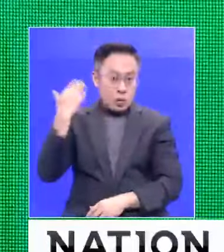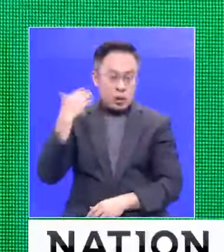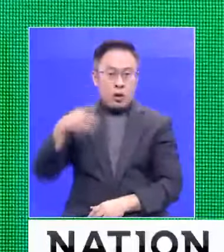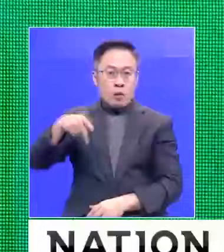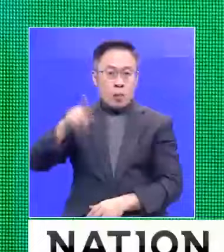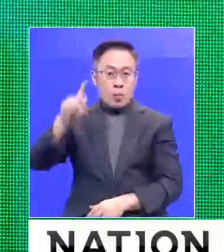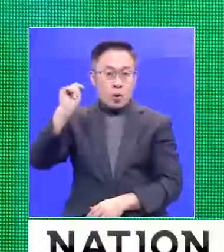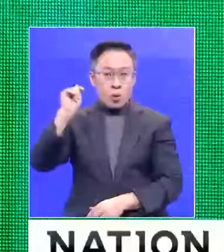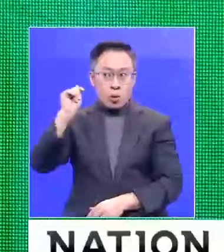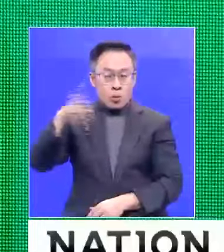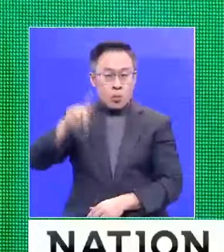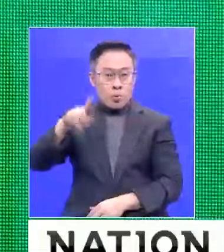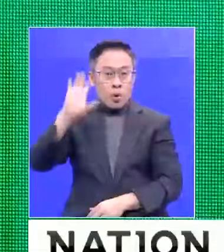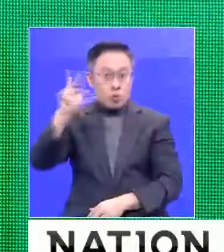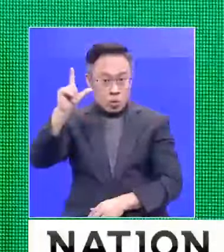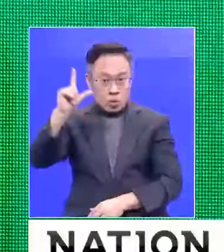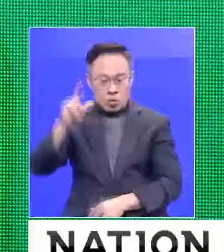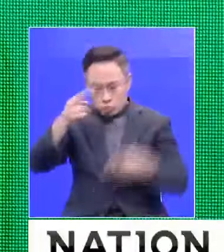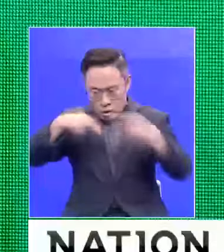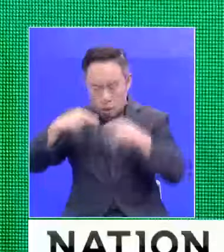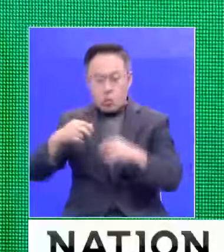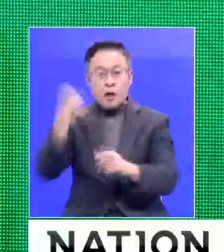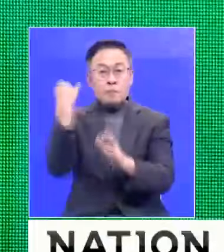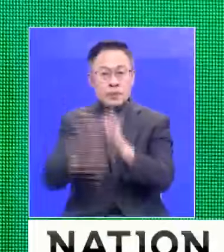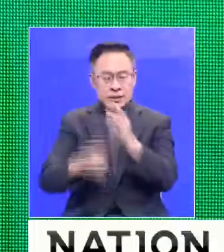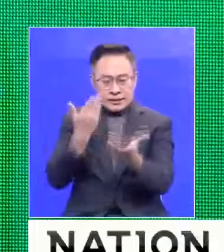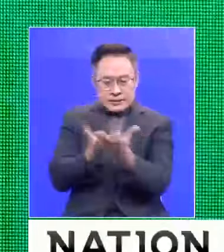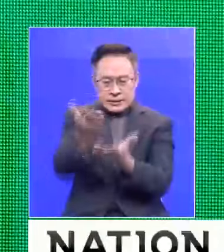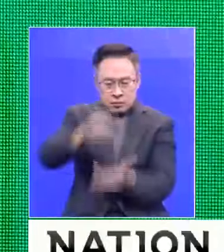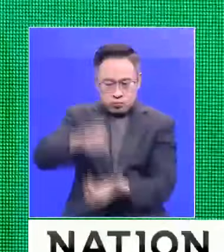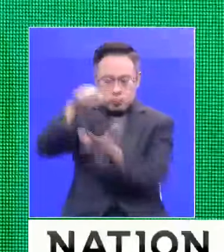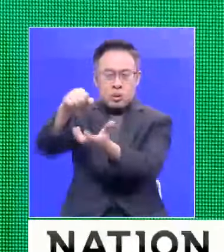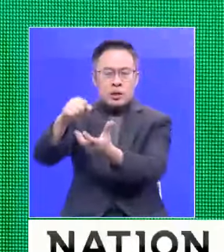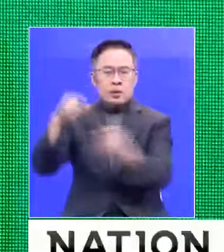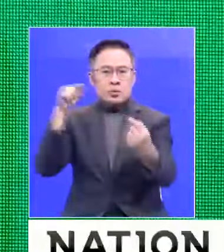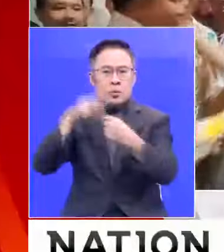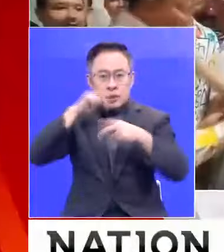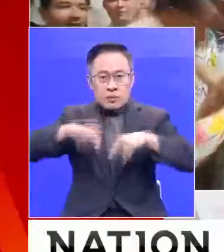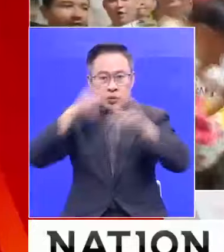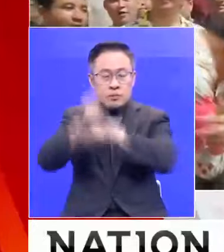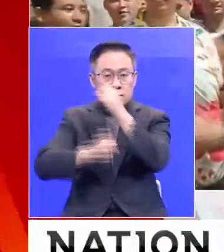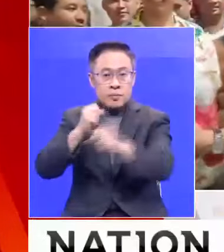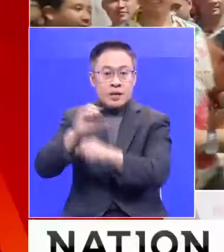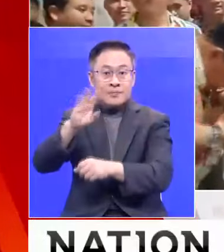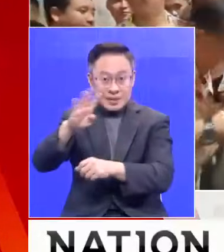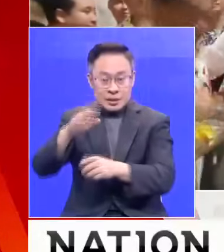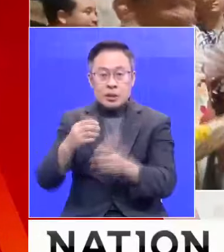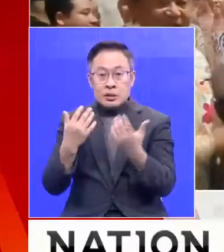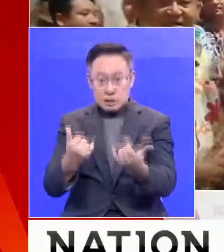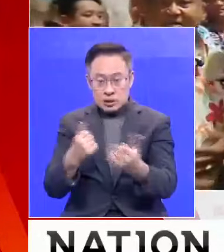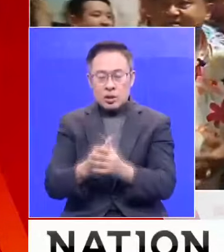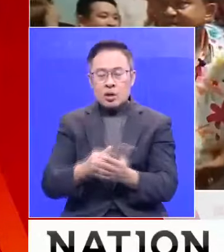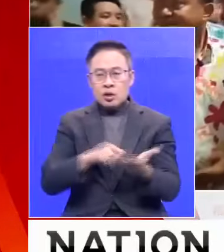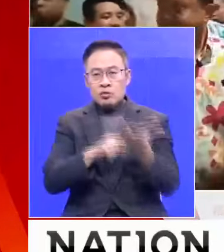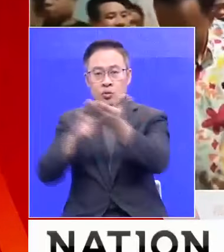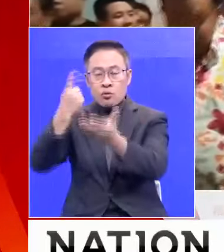ตัดสินว่ามีความผิดจริงเมื่อคดียังไม่เป็นที่ยุติคุณชาญก็เลยมีคุณสมบัติในการลงสมัครกกต.ก็รับรองให้คุณชาญสามาร